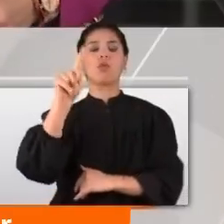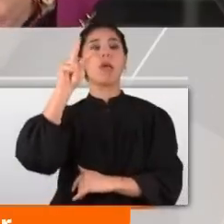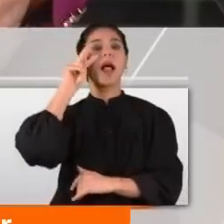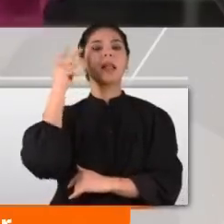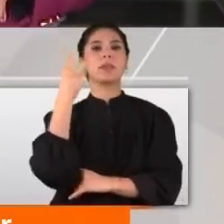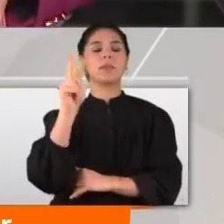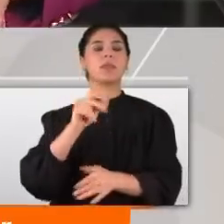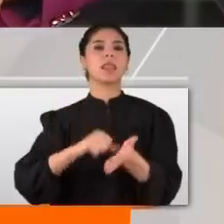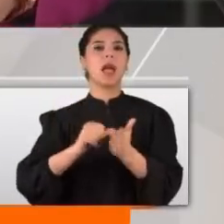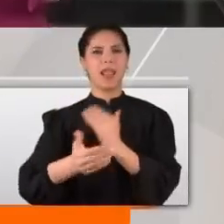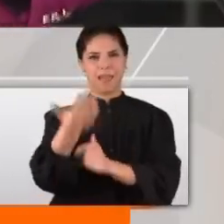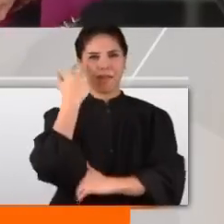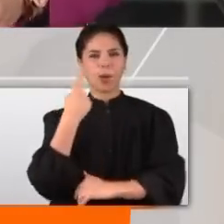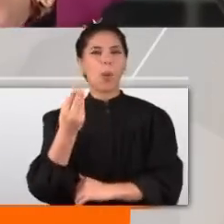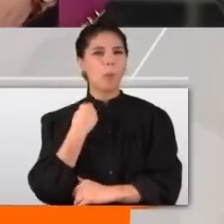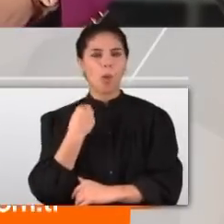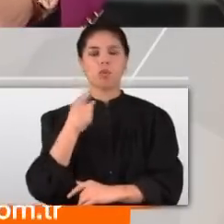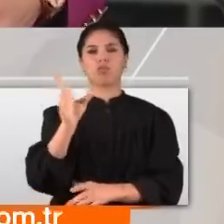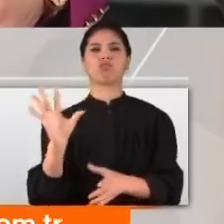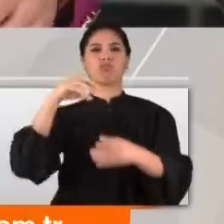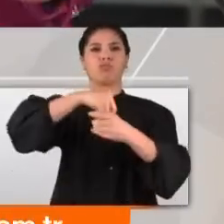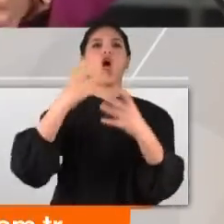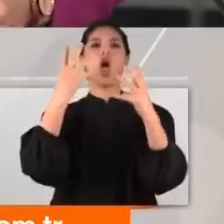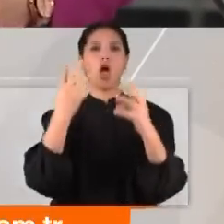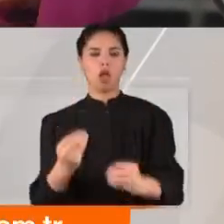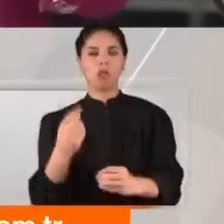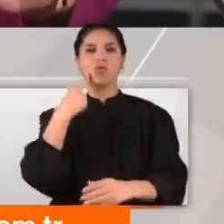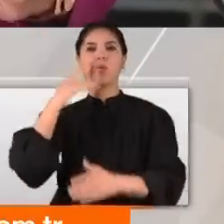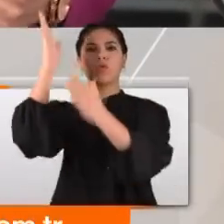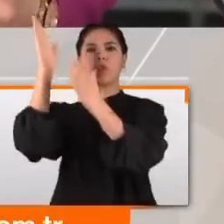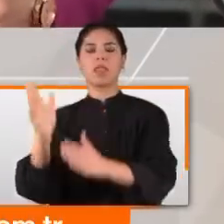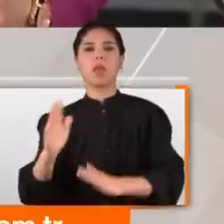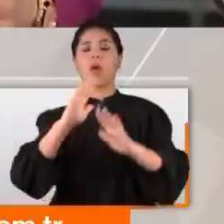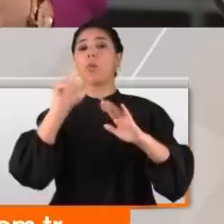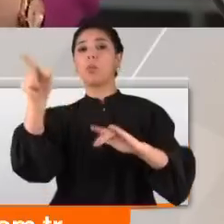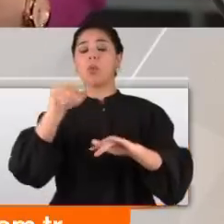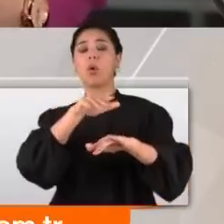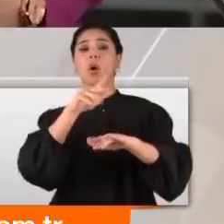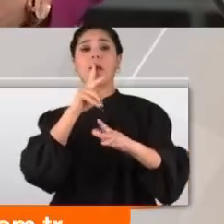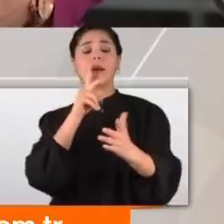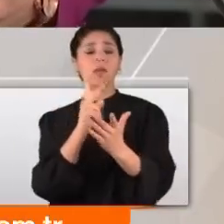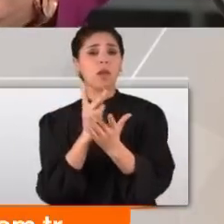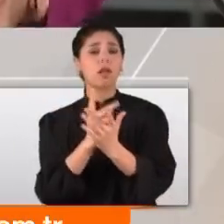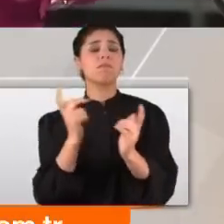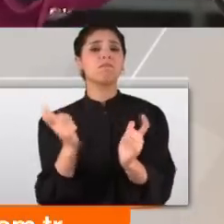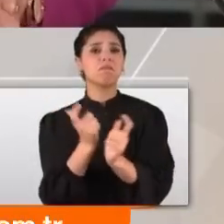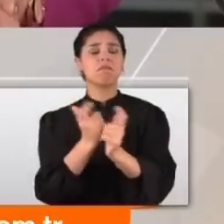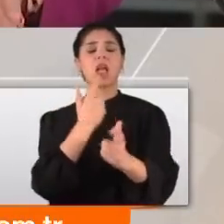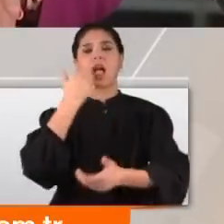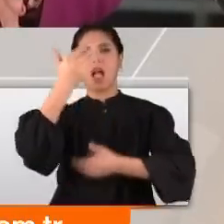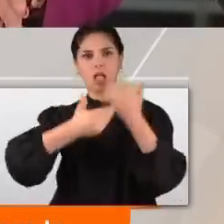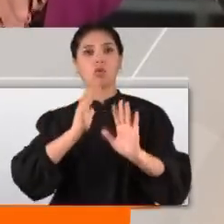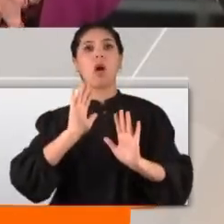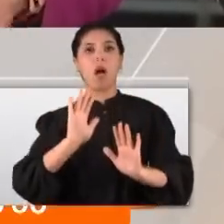ait olan borç kalemleri yapılandırma kapsamında olacak. Cumhurbaşkanı Erdoğan kürsüde toplantıda alınan kararları açıklıyor ama o